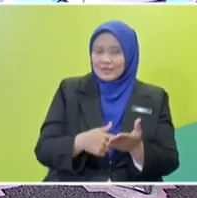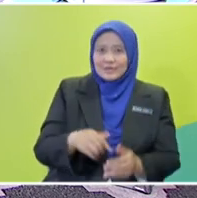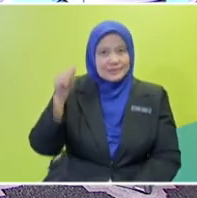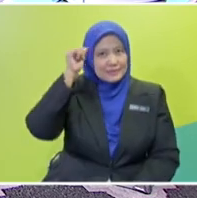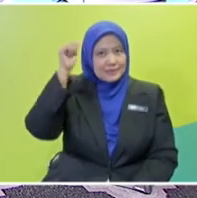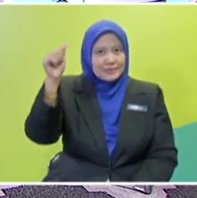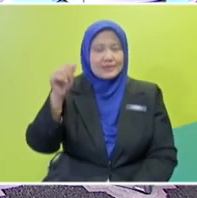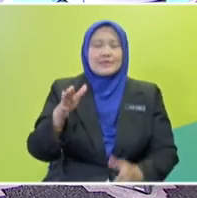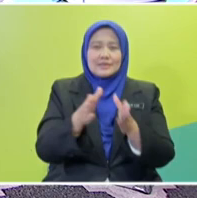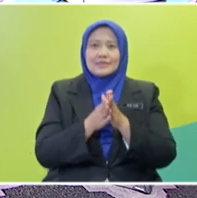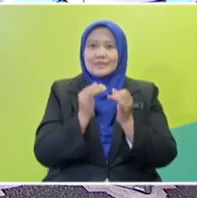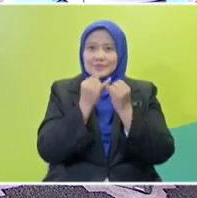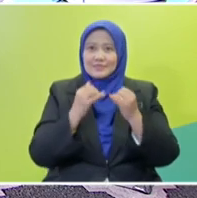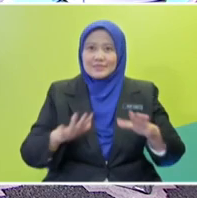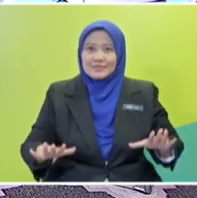sejahtera bye-bye